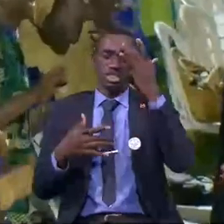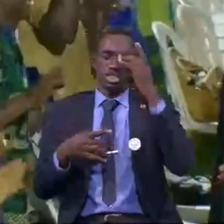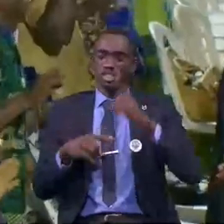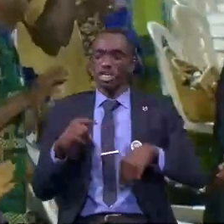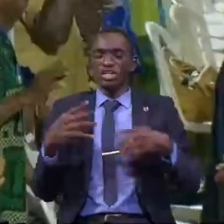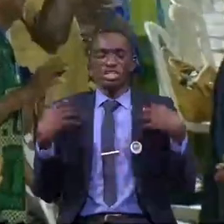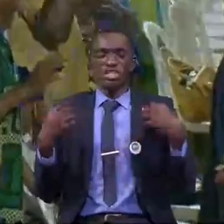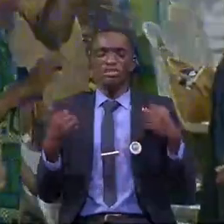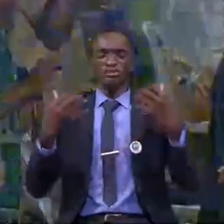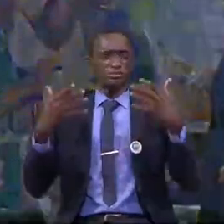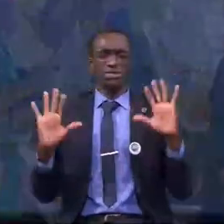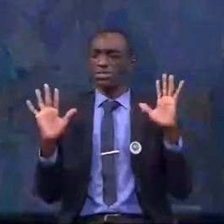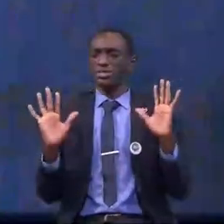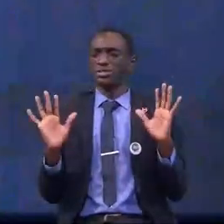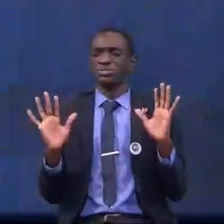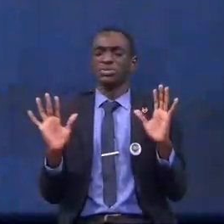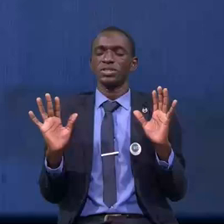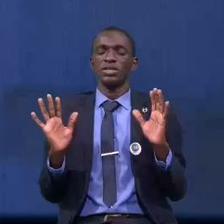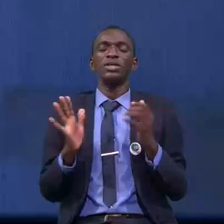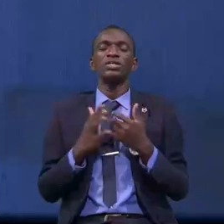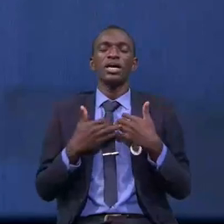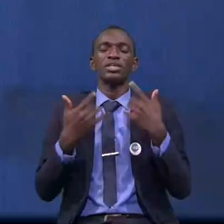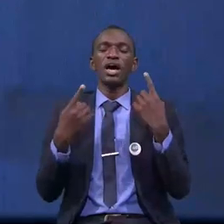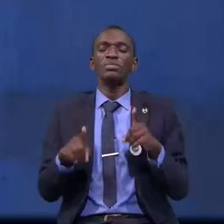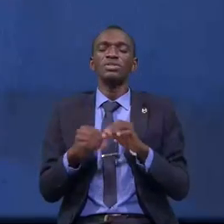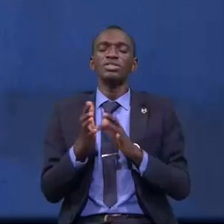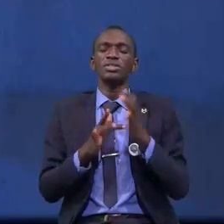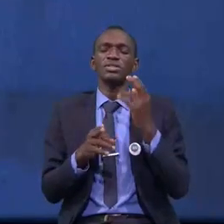maladie incurable terminée. C'est fait.